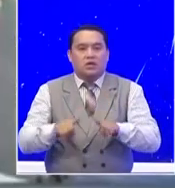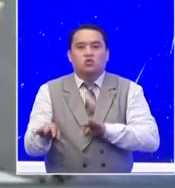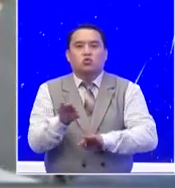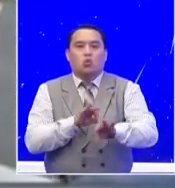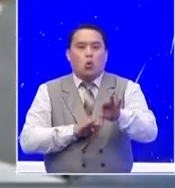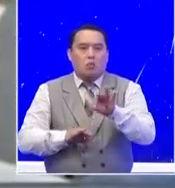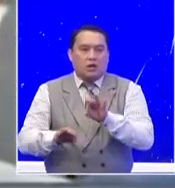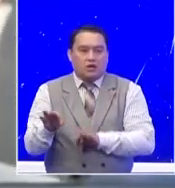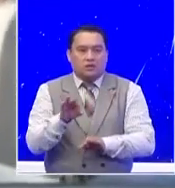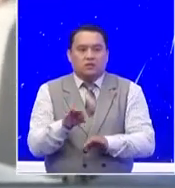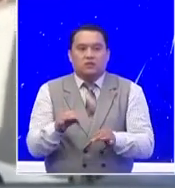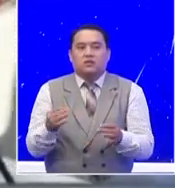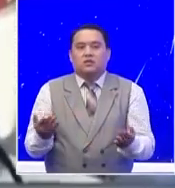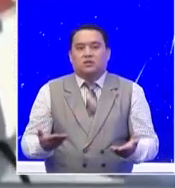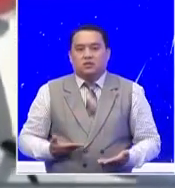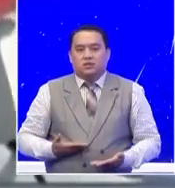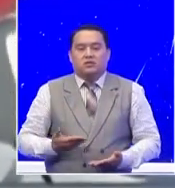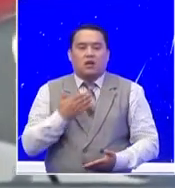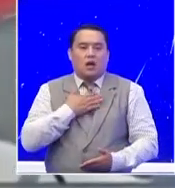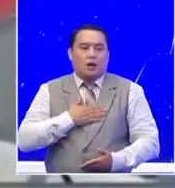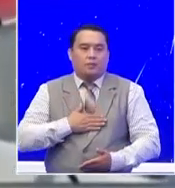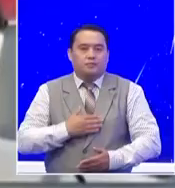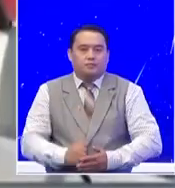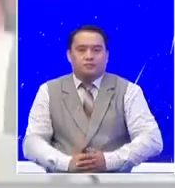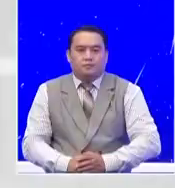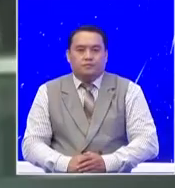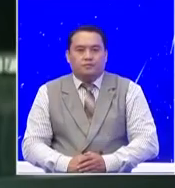жүзеге асқанына өте риза.